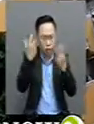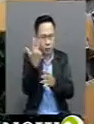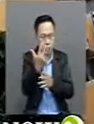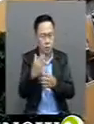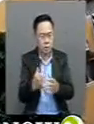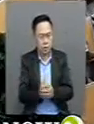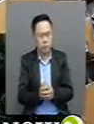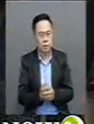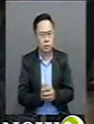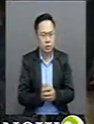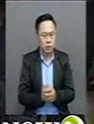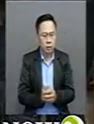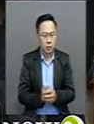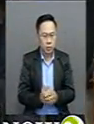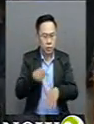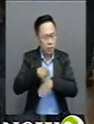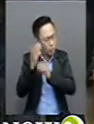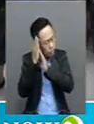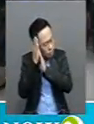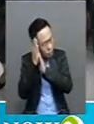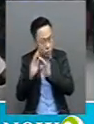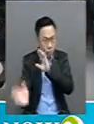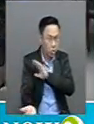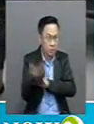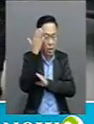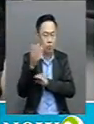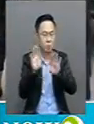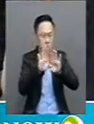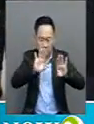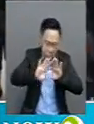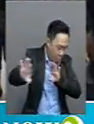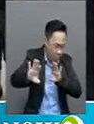คร อุกอาจมากนะครับเพราะว่านอนอยู่เช้ามืดแล้วพังประตูเข้ามาแล้วปล้นเลยกลางเมืองทองธานีครับ